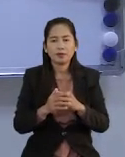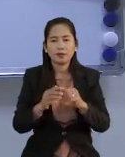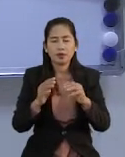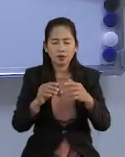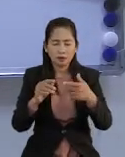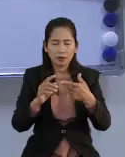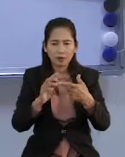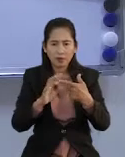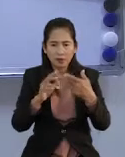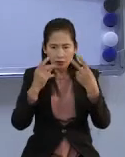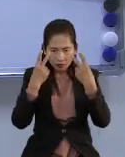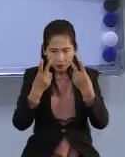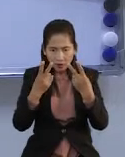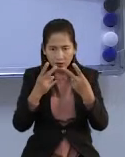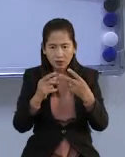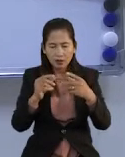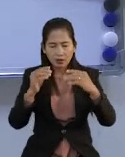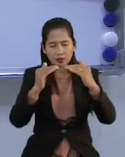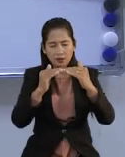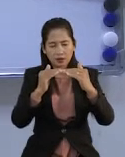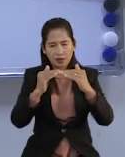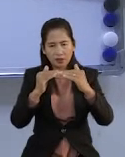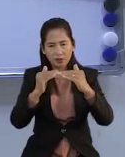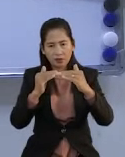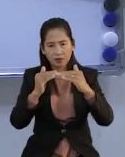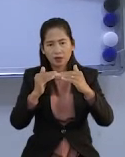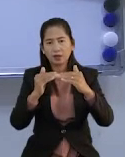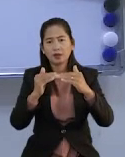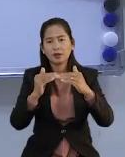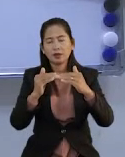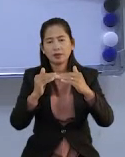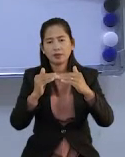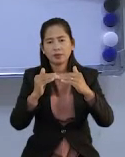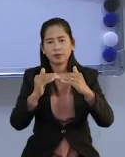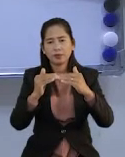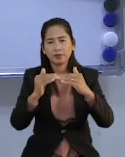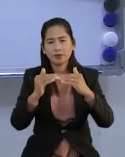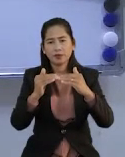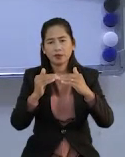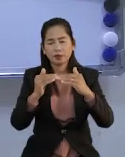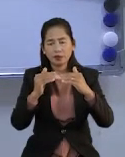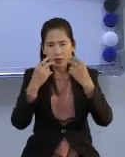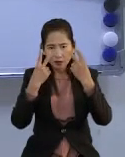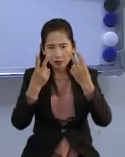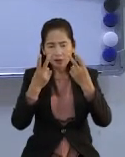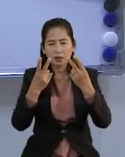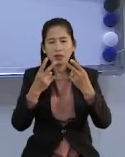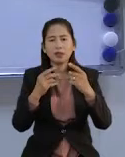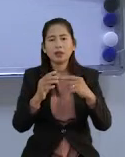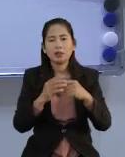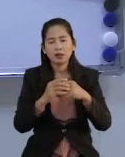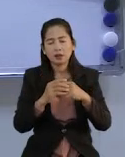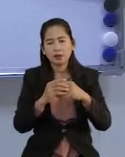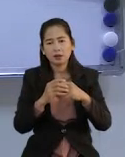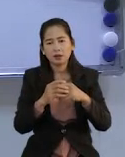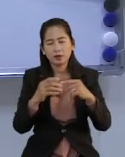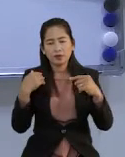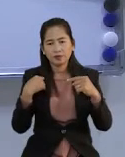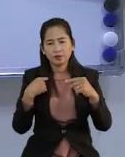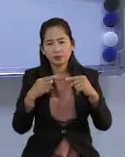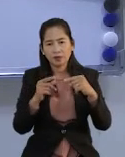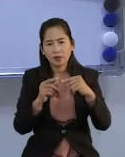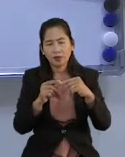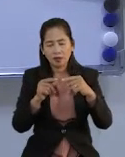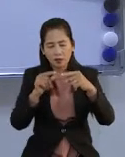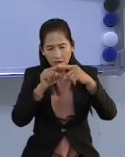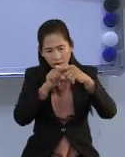นั่งมวยตีดก้นมือสังเกตมือสัญญาสมาร์ตบอเนี่ยครูยังไม่เห็นไหมจังสัญญาสมาร์ตคือสัญญ